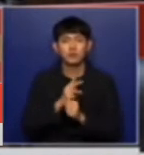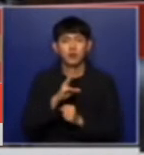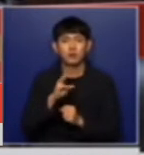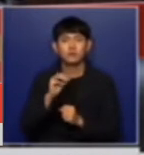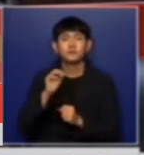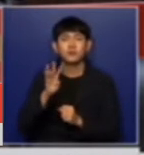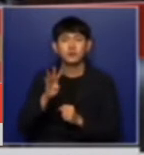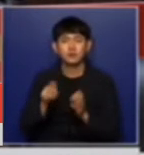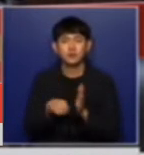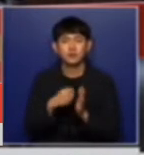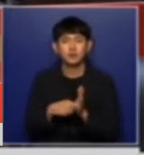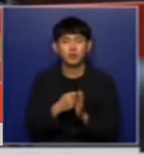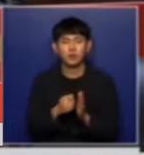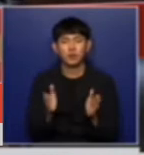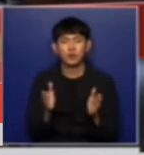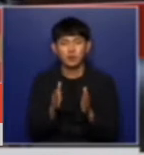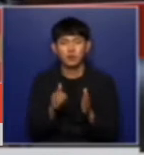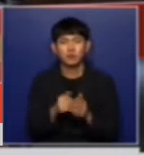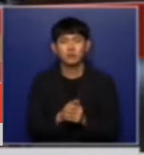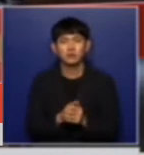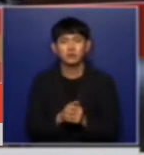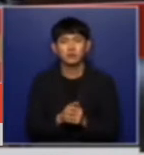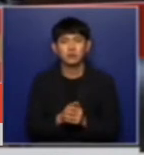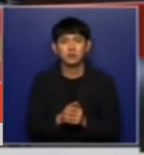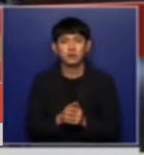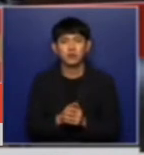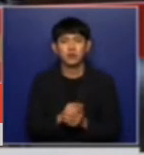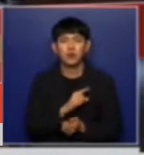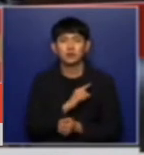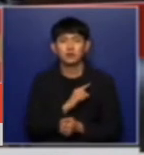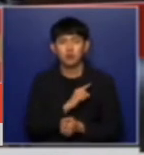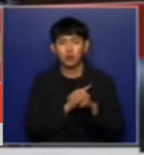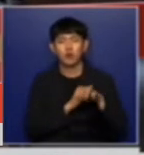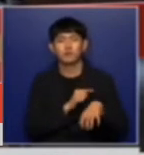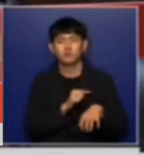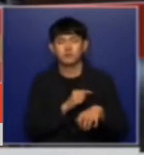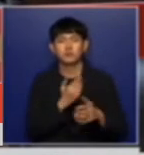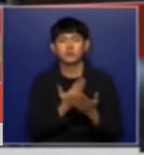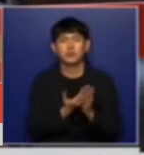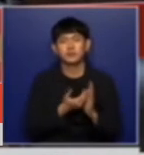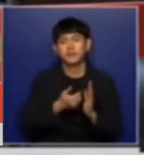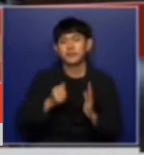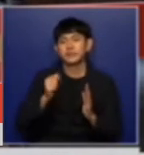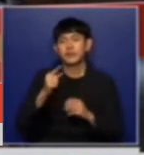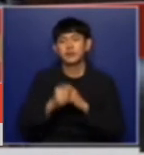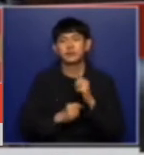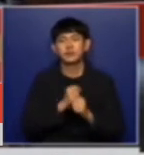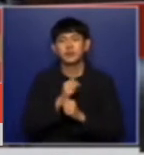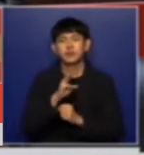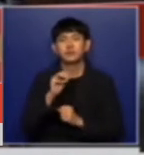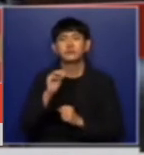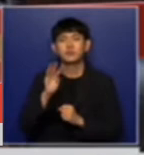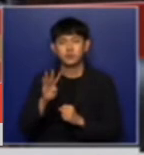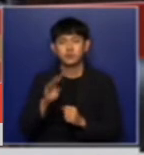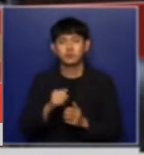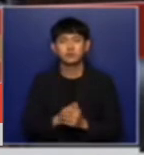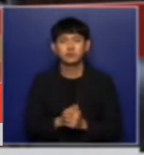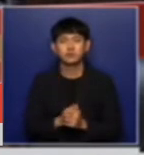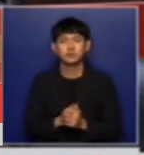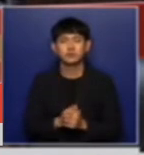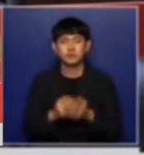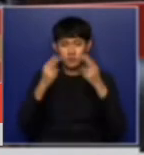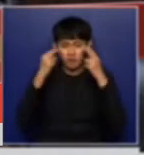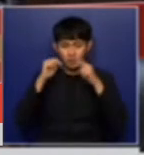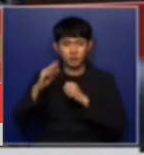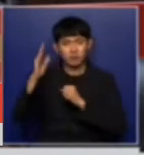สั้นนิดเดียวครับให้หน่วยรับงบประมาณได้มีกรอบเงินงบประมาณสำหรับใช้จ่ายในปีงบประมาณ2564ท่านนายก